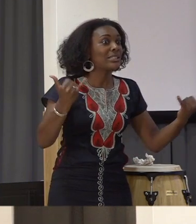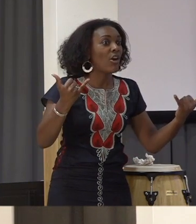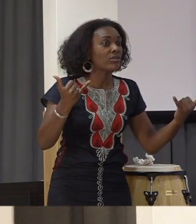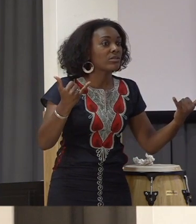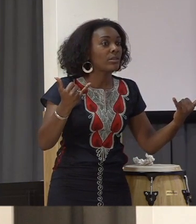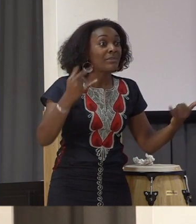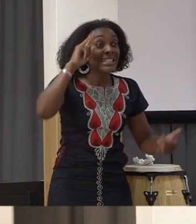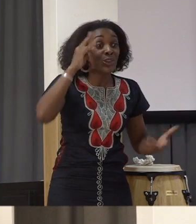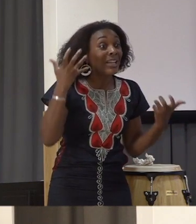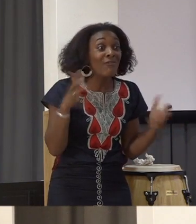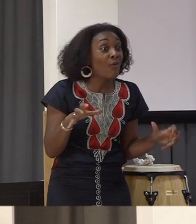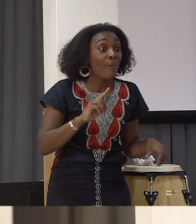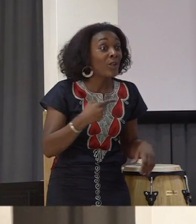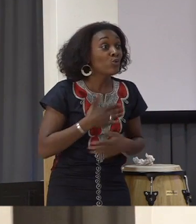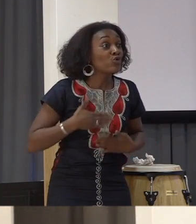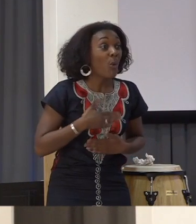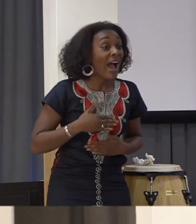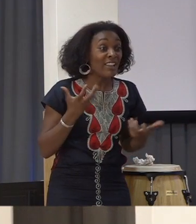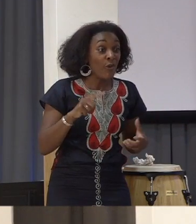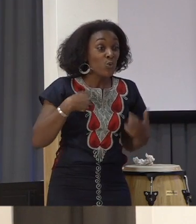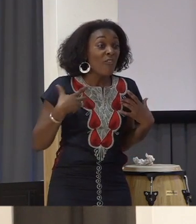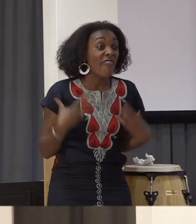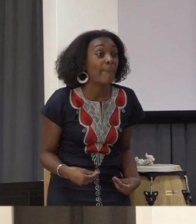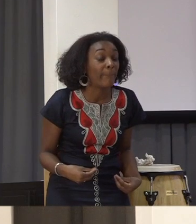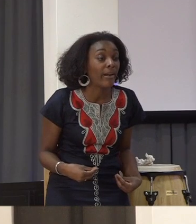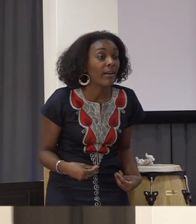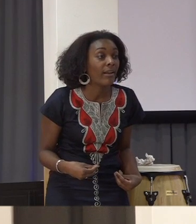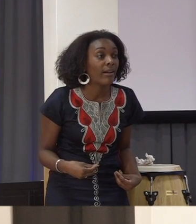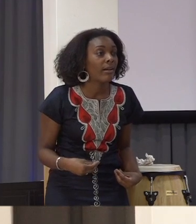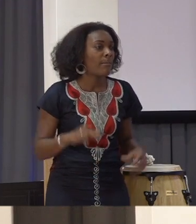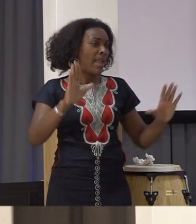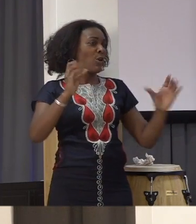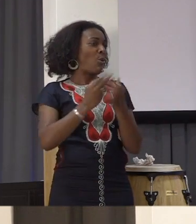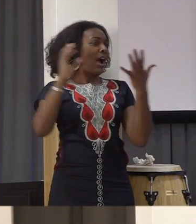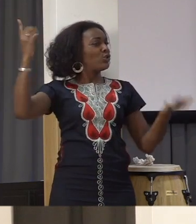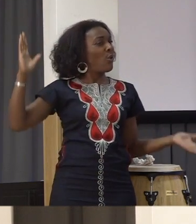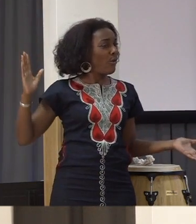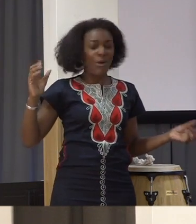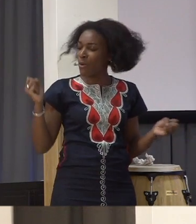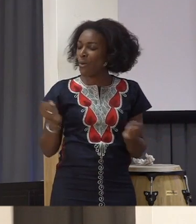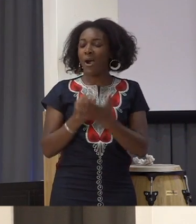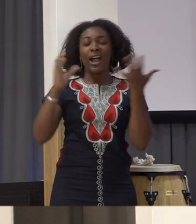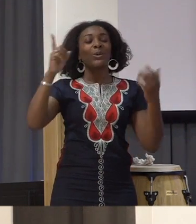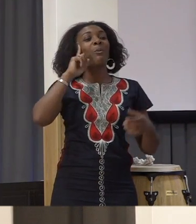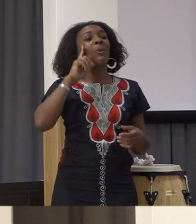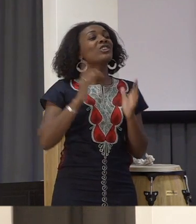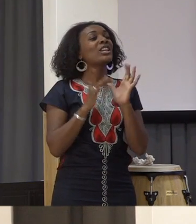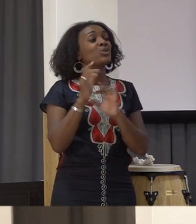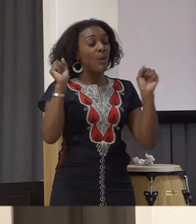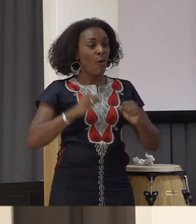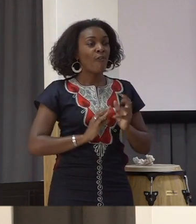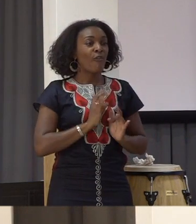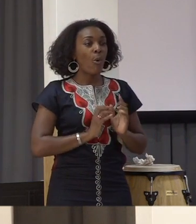l'ennemi veut que nous soyons sans force et sans puissance. Mais gloire au Seigneur, parce que Jésus-Christ est celui qui peut ranimer le